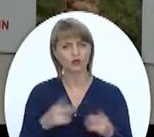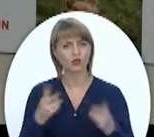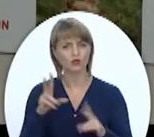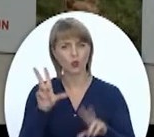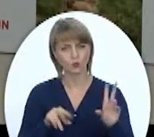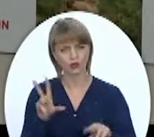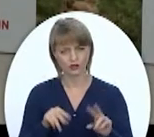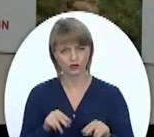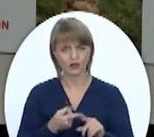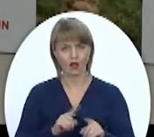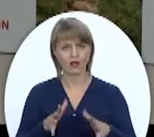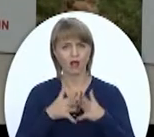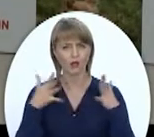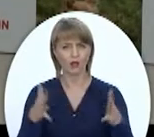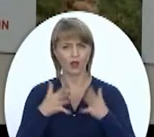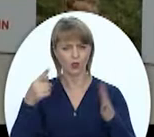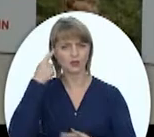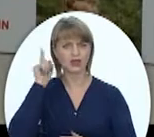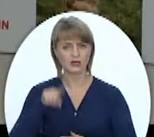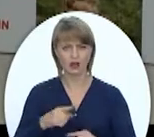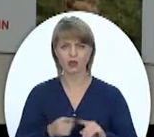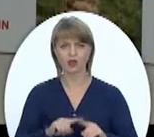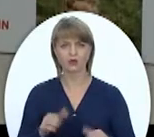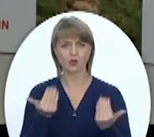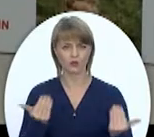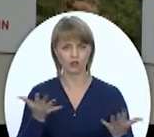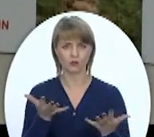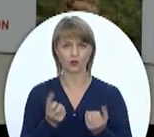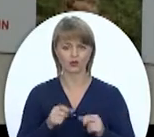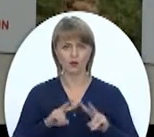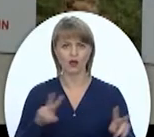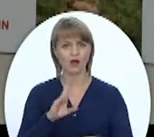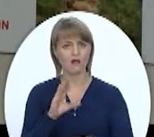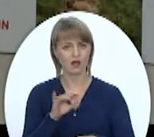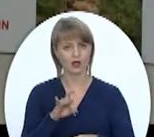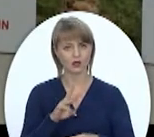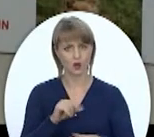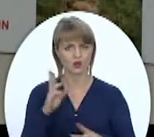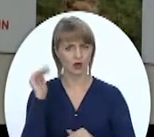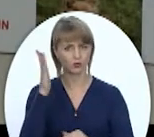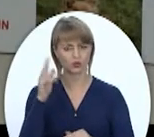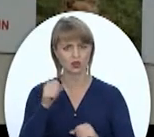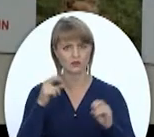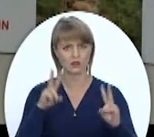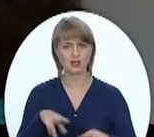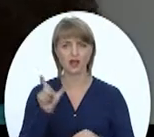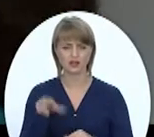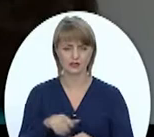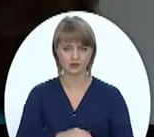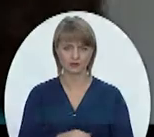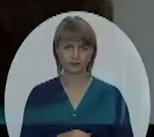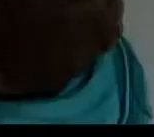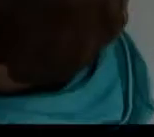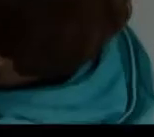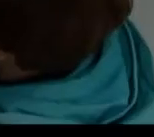нужно учитывать. Это огромные-огромные знания, которые мы сейчас и получаем, как волонтеры, да, как будущие специалисты, канистерапевты.